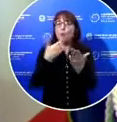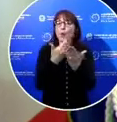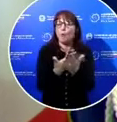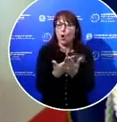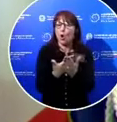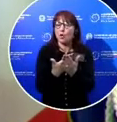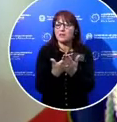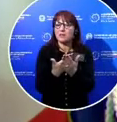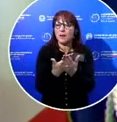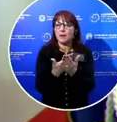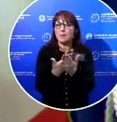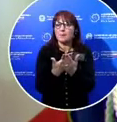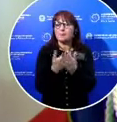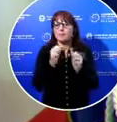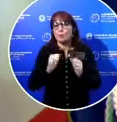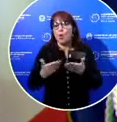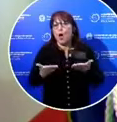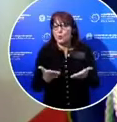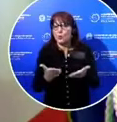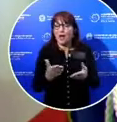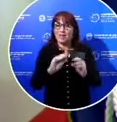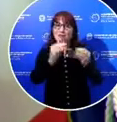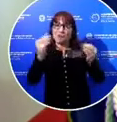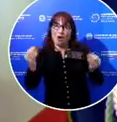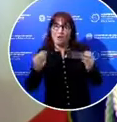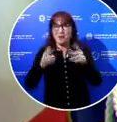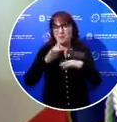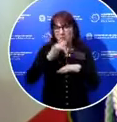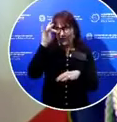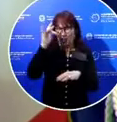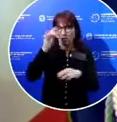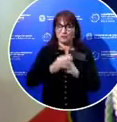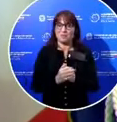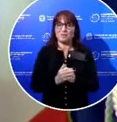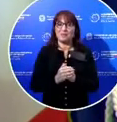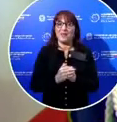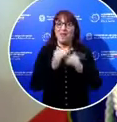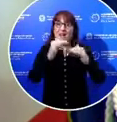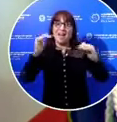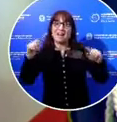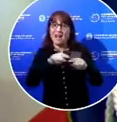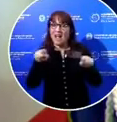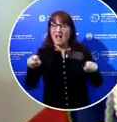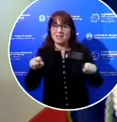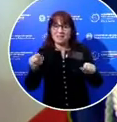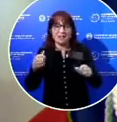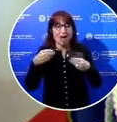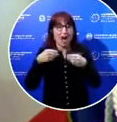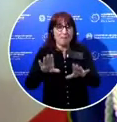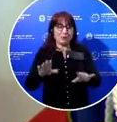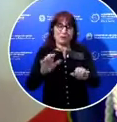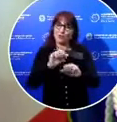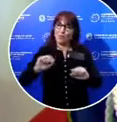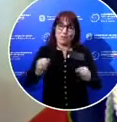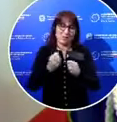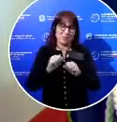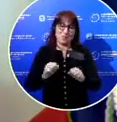supportare e aiutare i nostri ragazzi più fragili, ragazzi che non possiamo lasciare soli. Buon